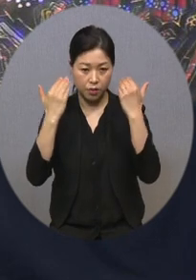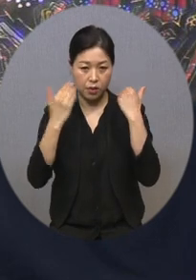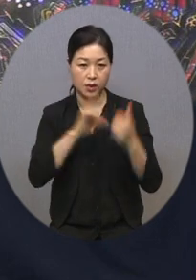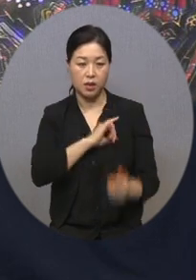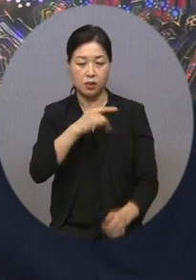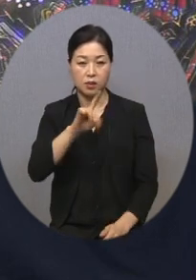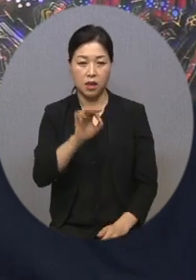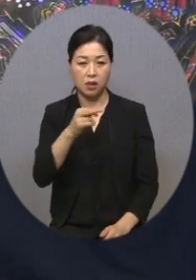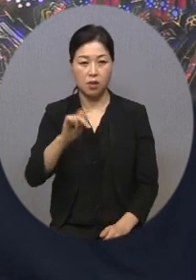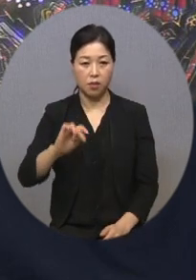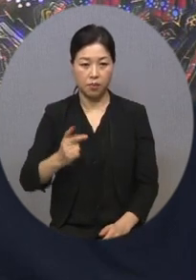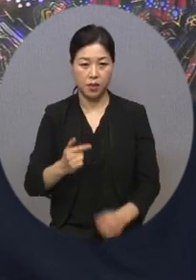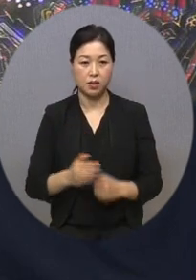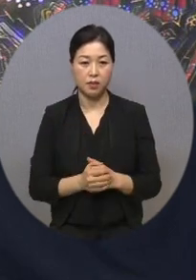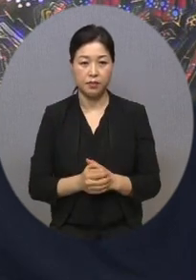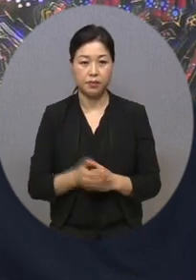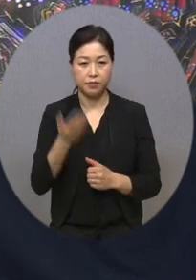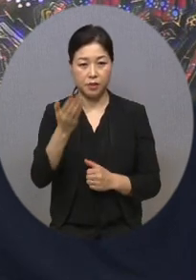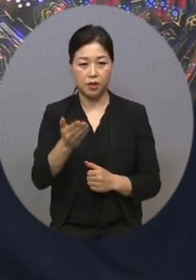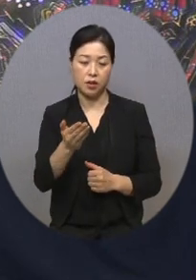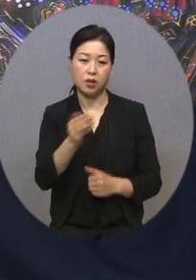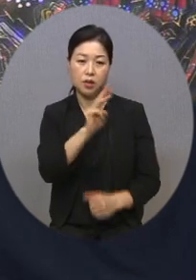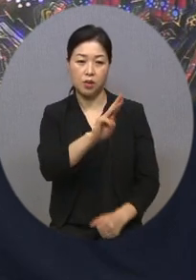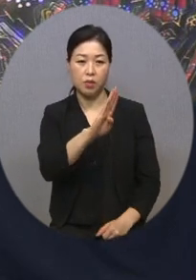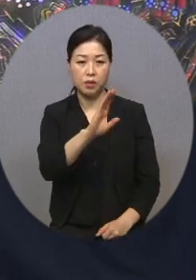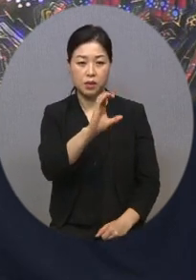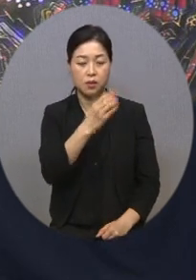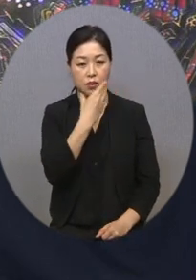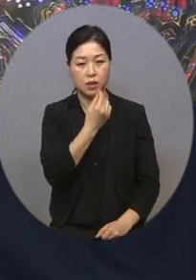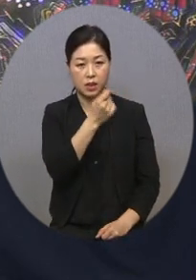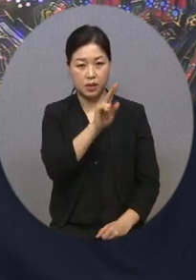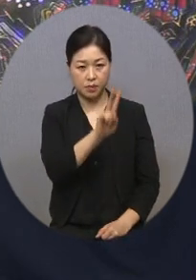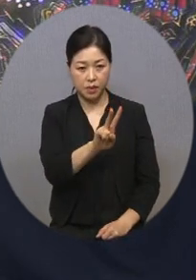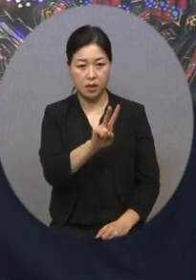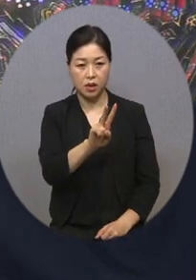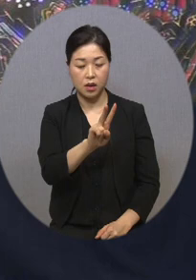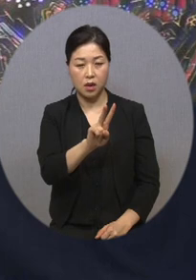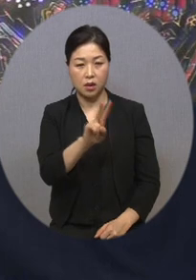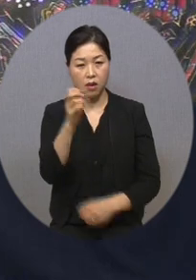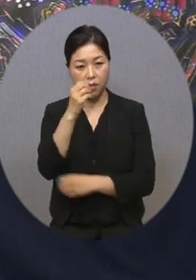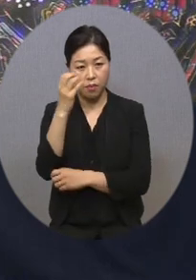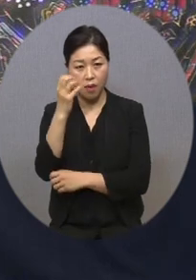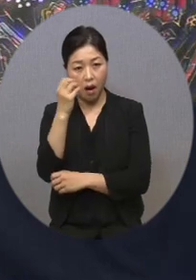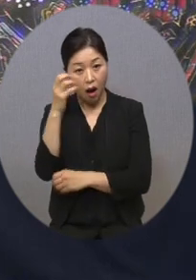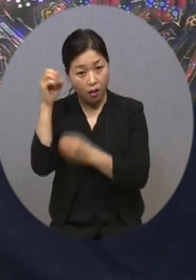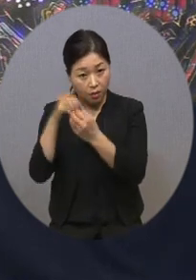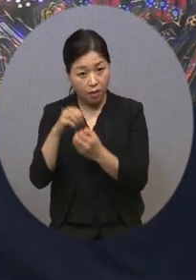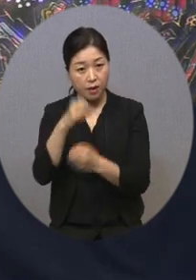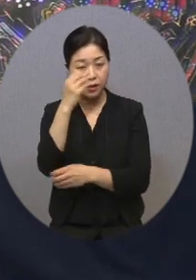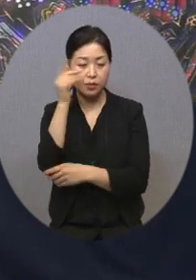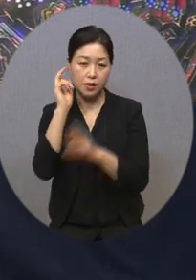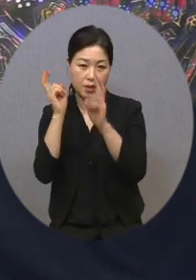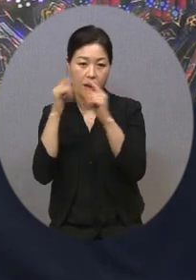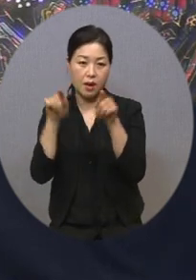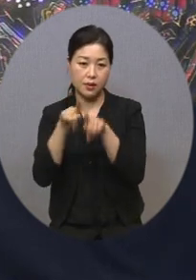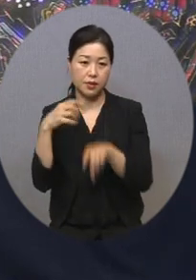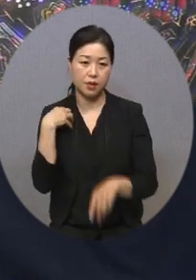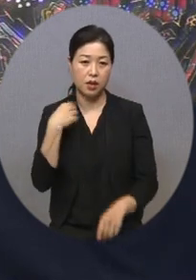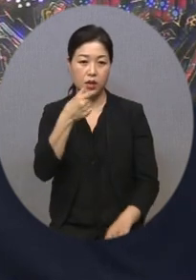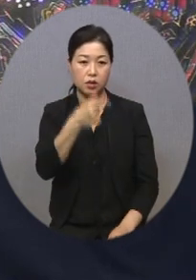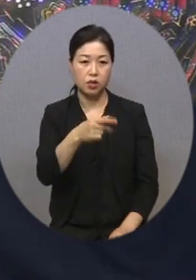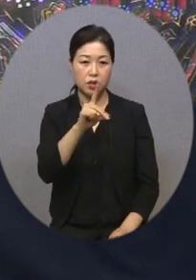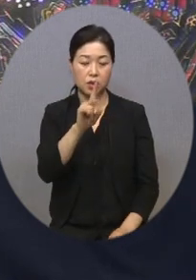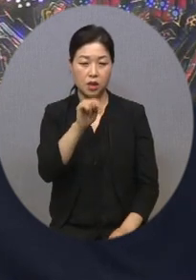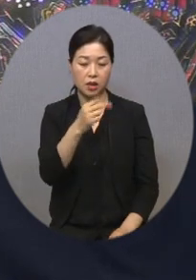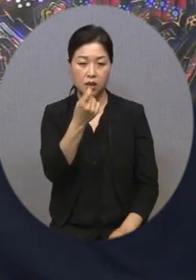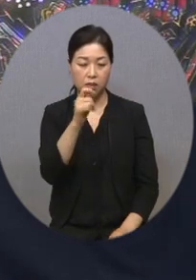장성빈. 귀하는 WBC 복지TV와 국악신문사가 공동 주최하고 GDTV에서 주관하는